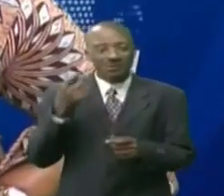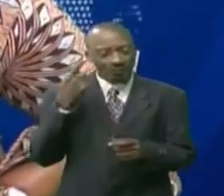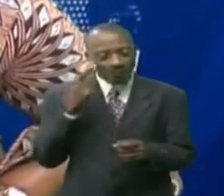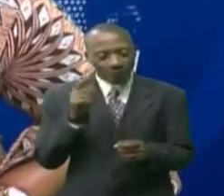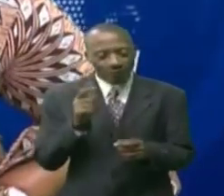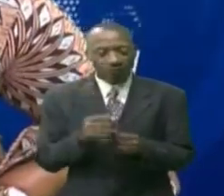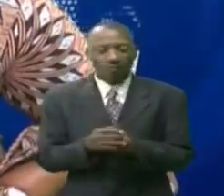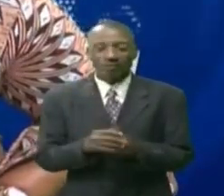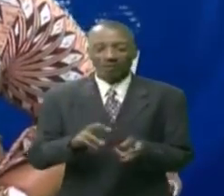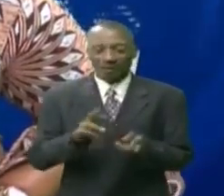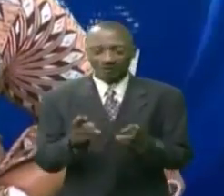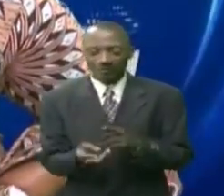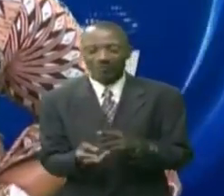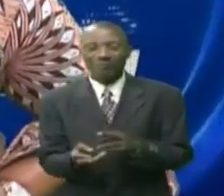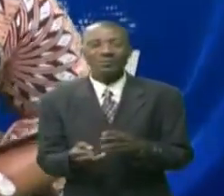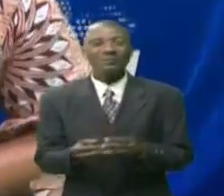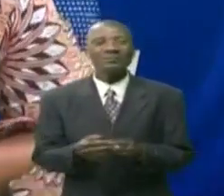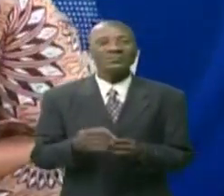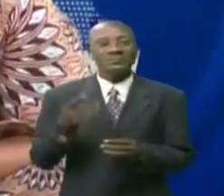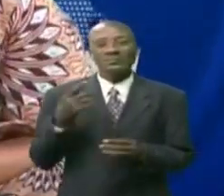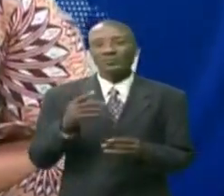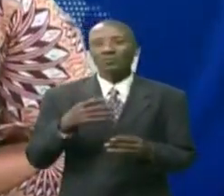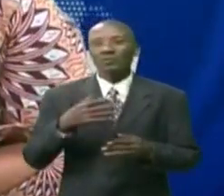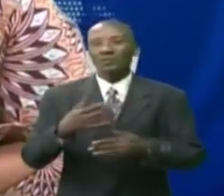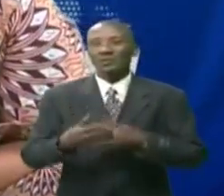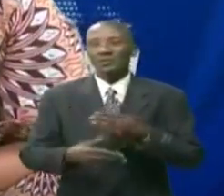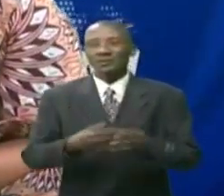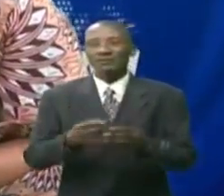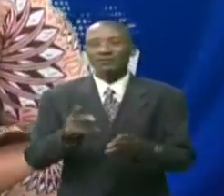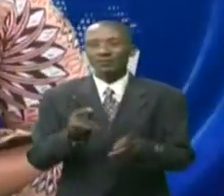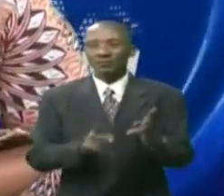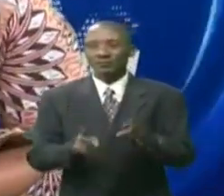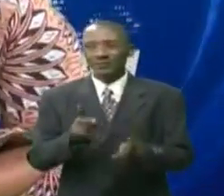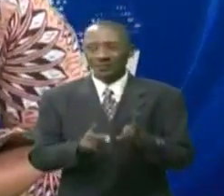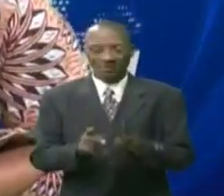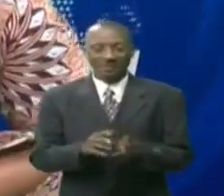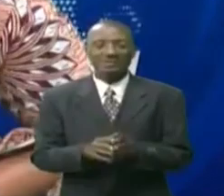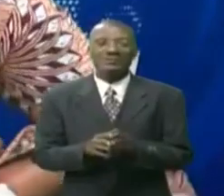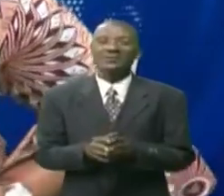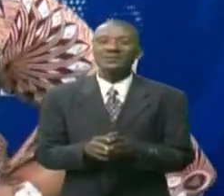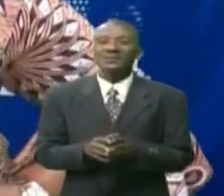retrouvées à 23h. Yerudis Kitutumo Diri Zinkionda. Moi, je vous reviens